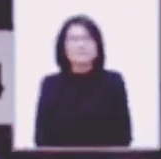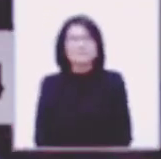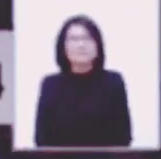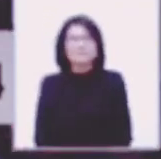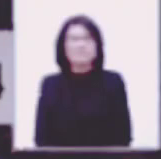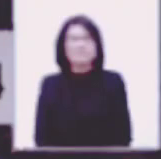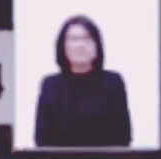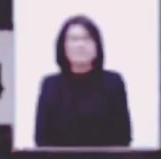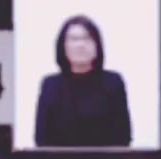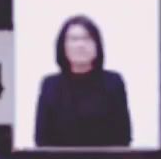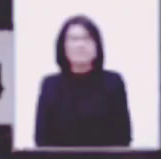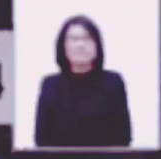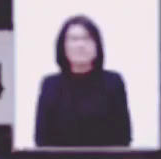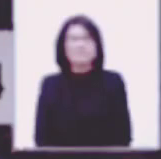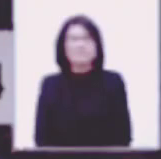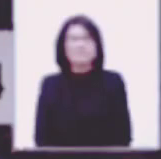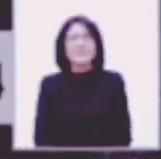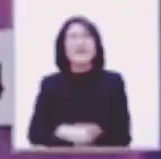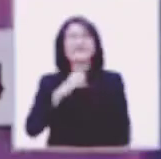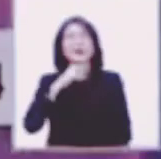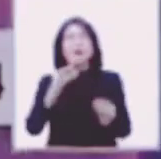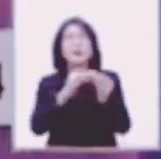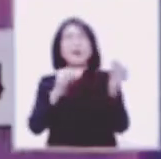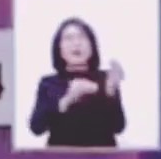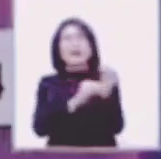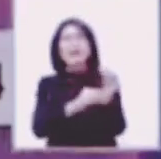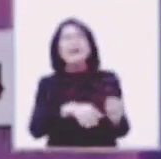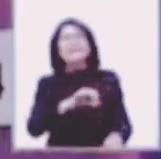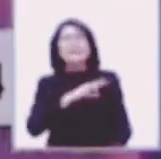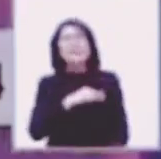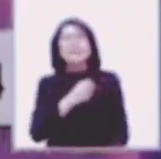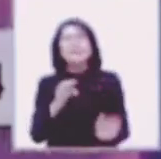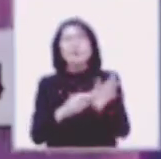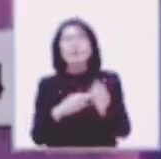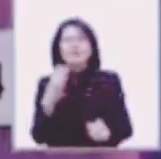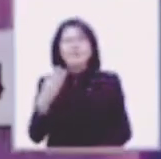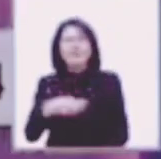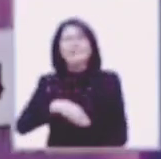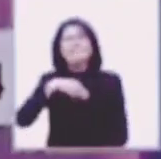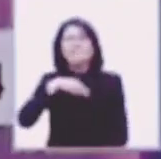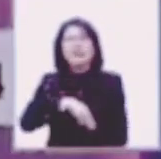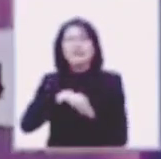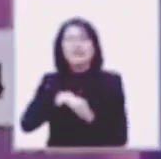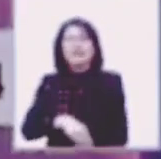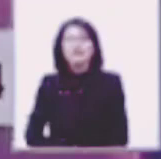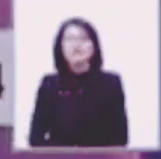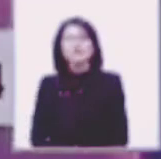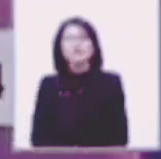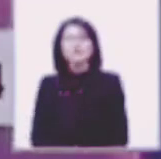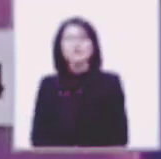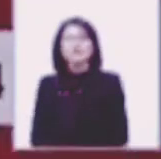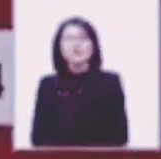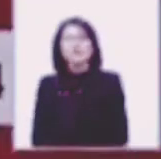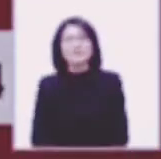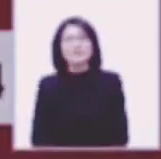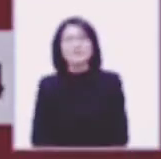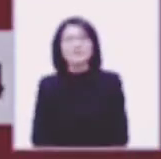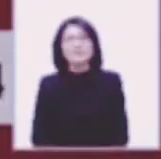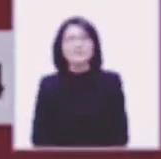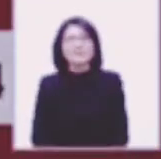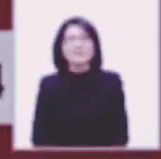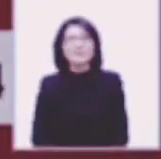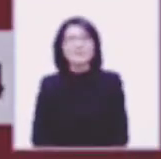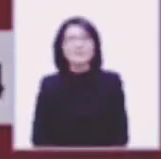Kini kami persilakan cawapres nomor urut 3 Bapak Mahfud MD untuk menanggapi, waktunya 1 menit. Baik. Mulai dari saat berbicara,